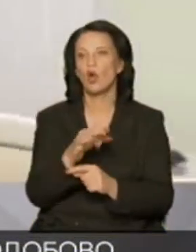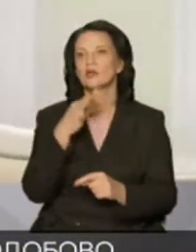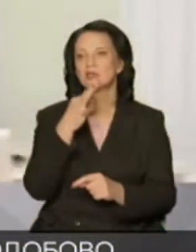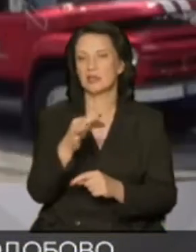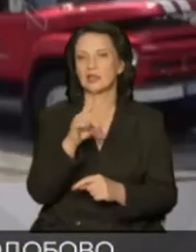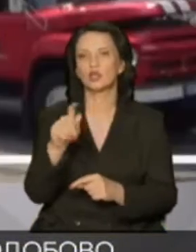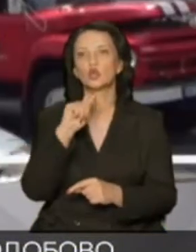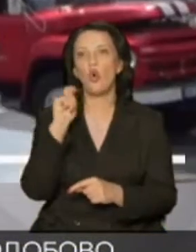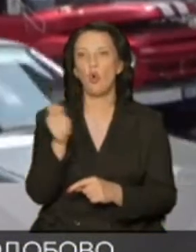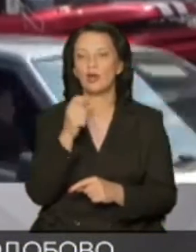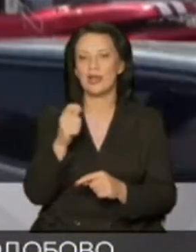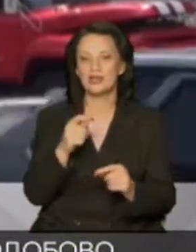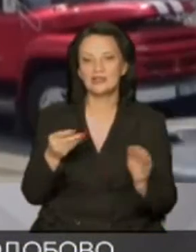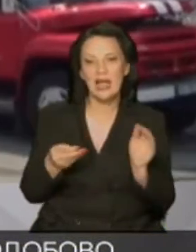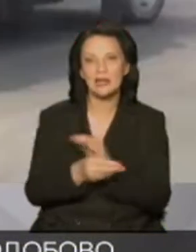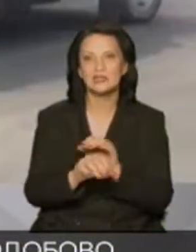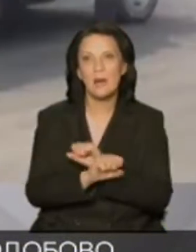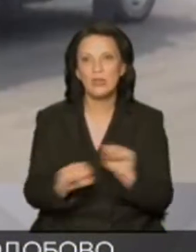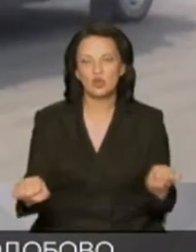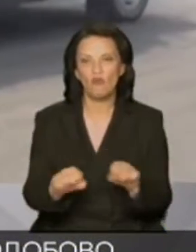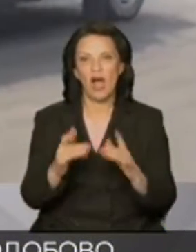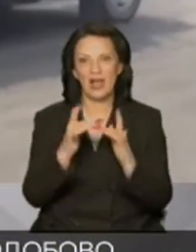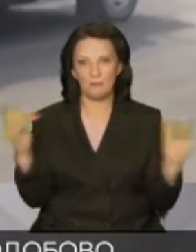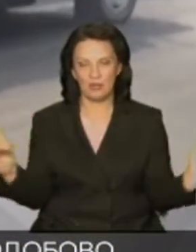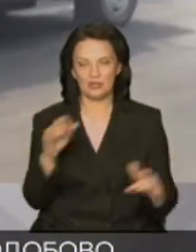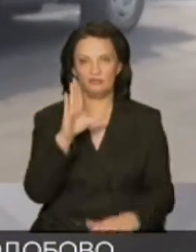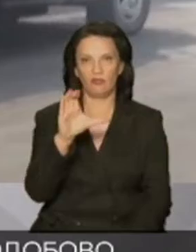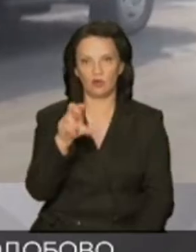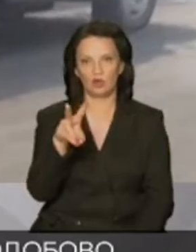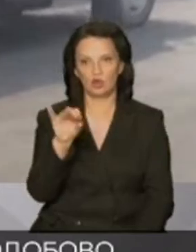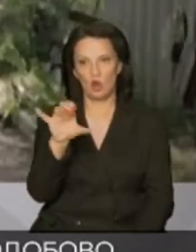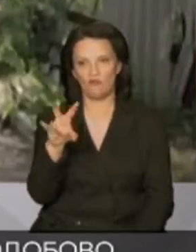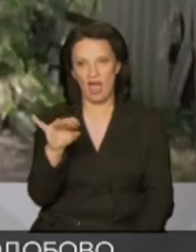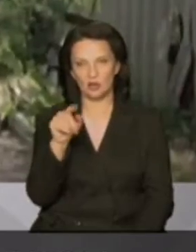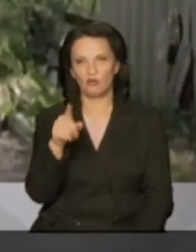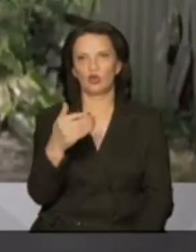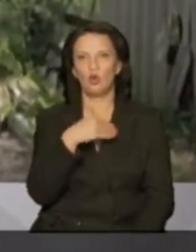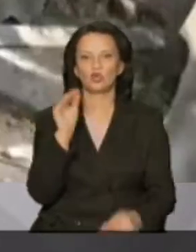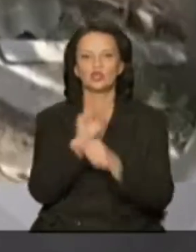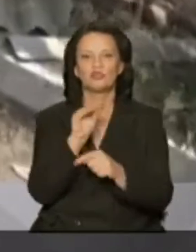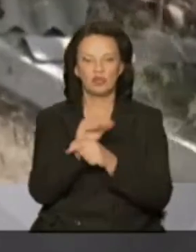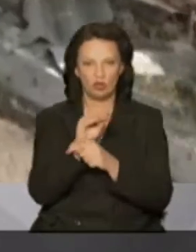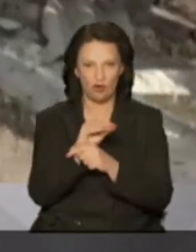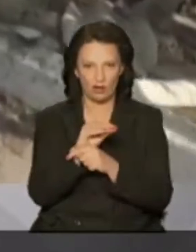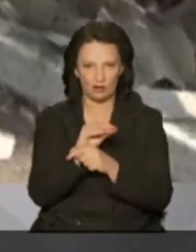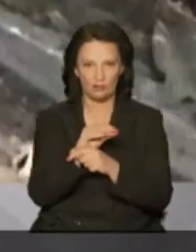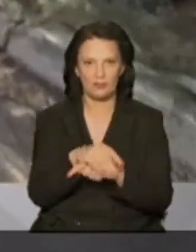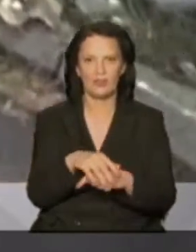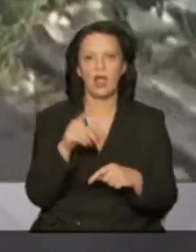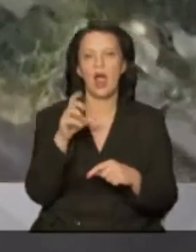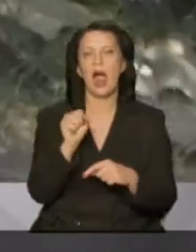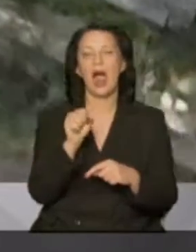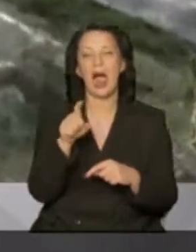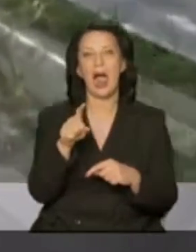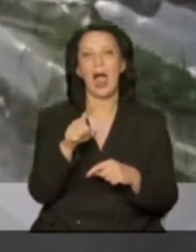планує підірвати автомобільний міст Слов'янську. Звинуватити в цьому хочуть російські підрозділи, відповідальні за обстріли атомних об'єктів хочуть покласти